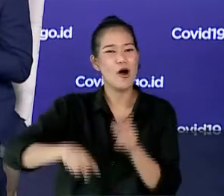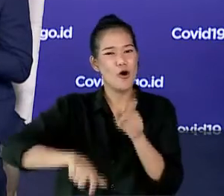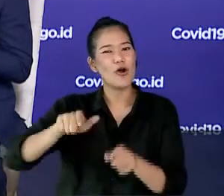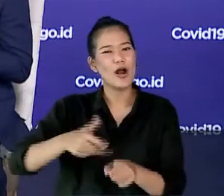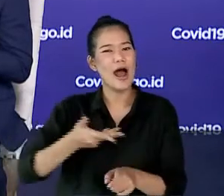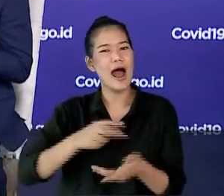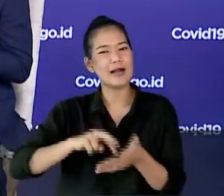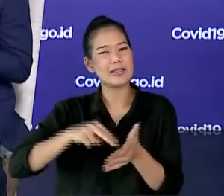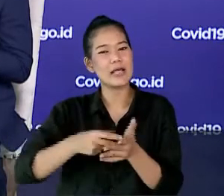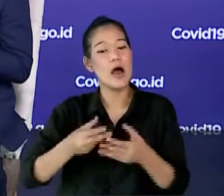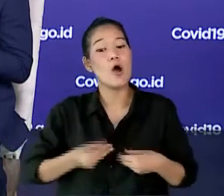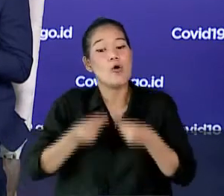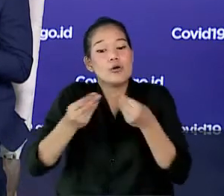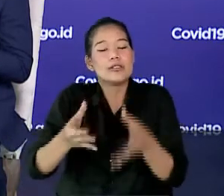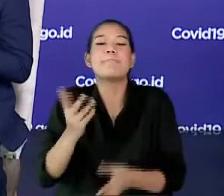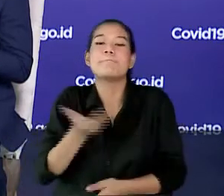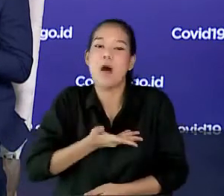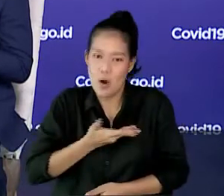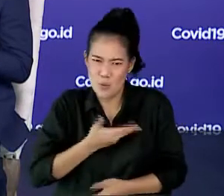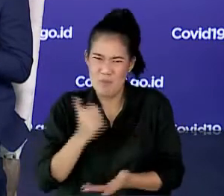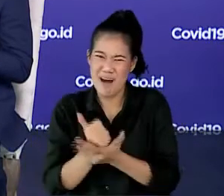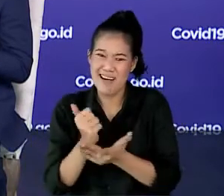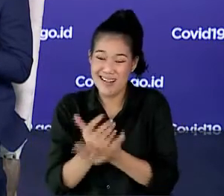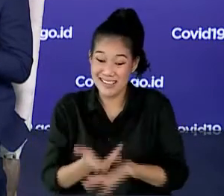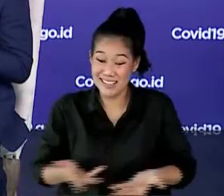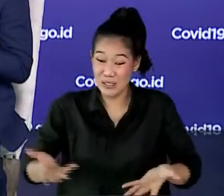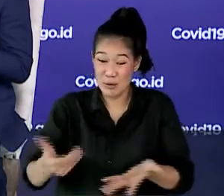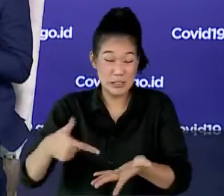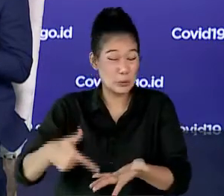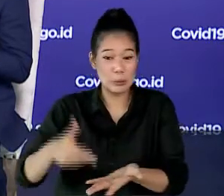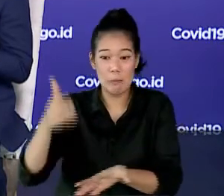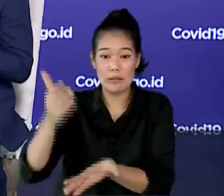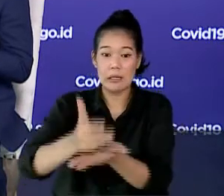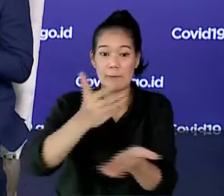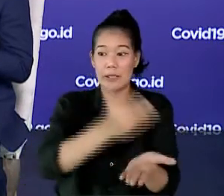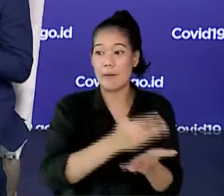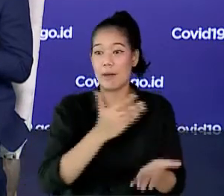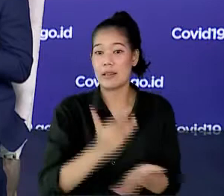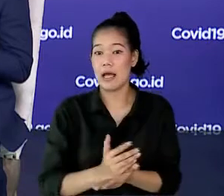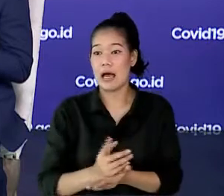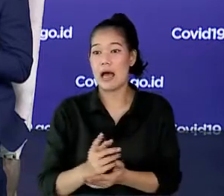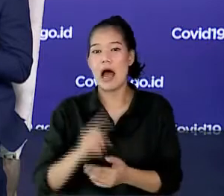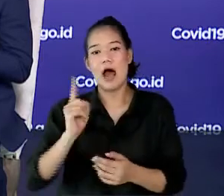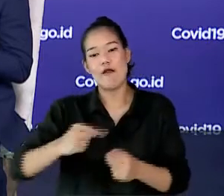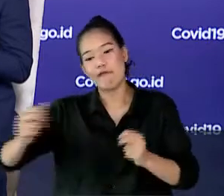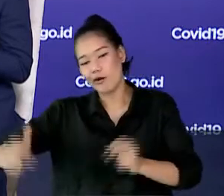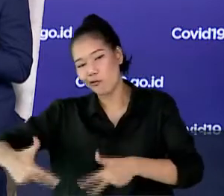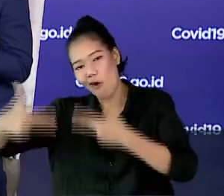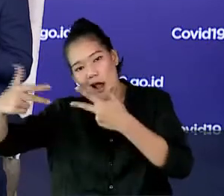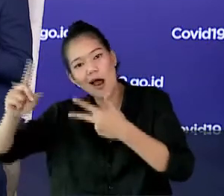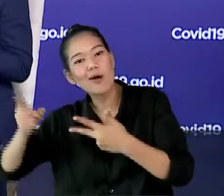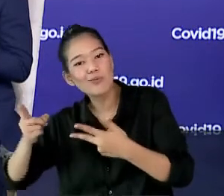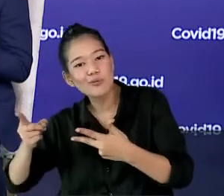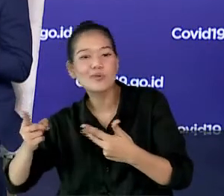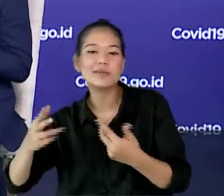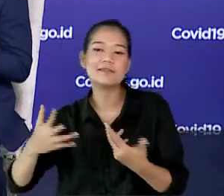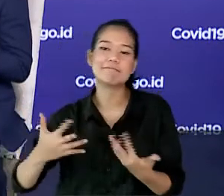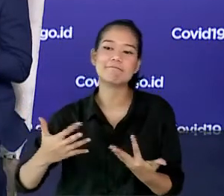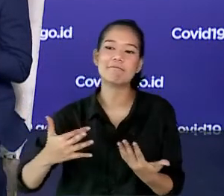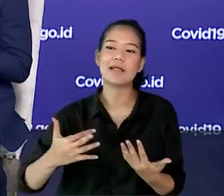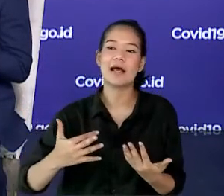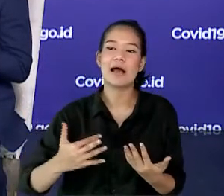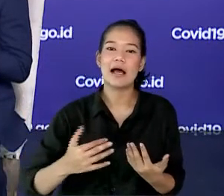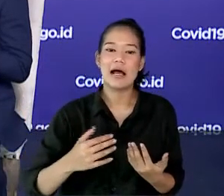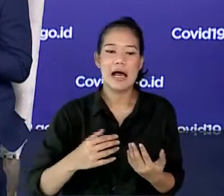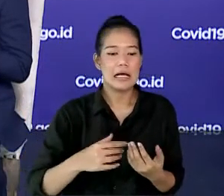mau berkontribusi walaupun kita tahu di tengah banyak keterbatasan, kita harus lewat virtual, atau kemudian juga